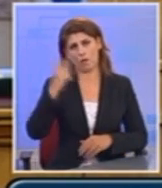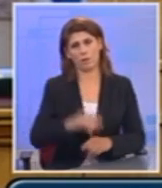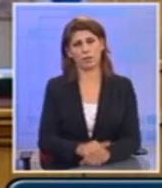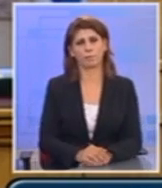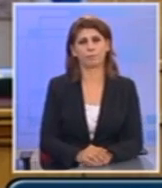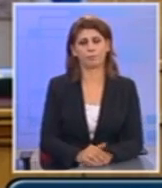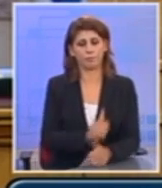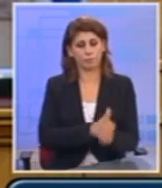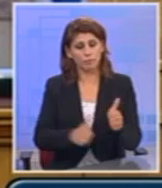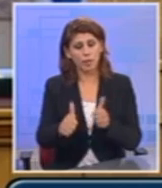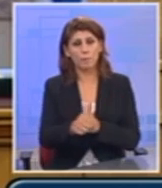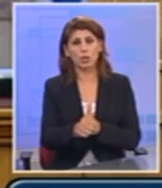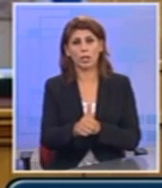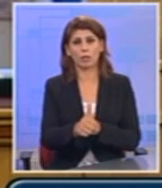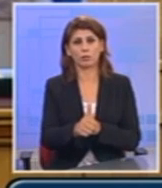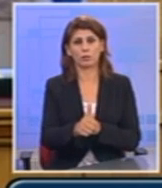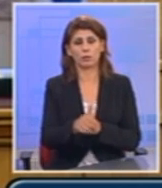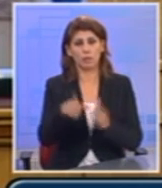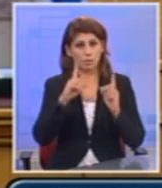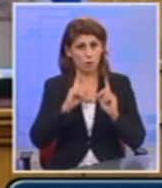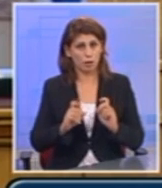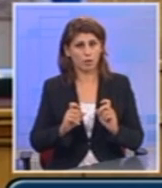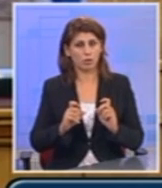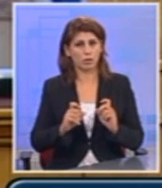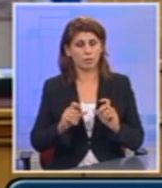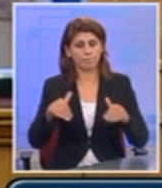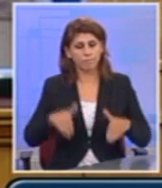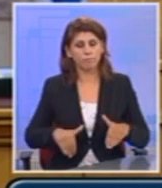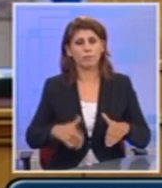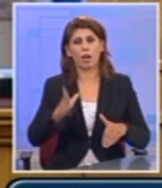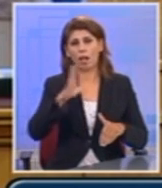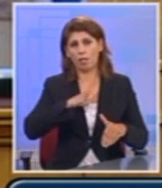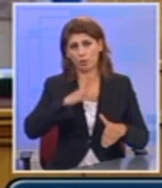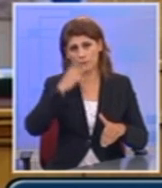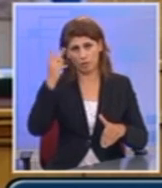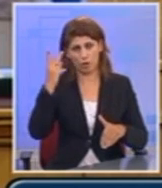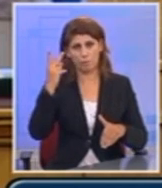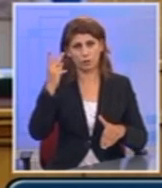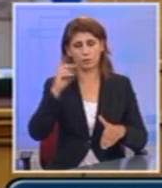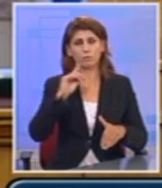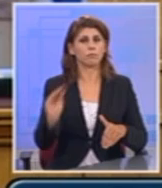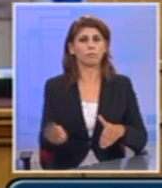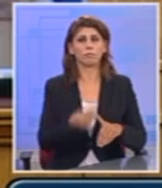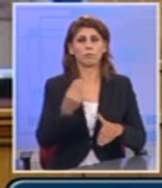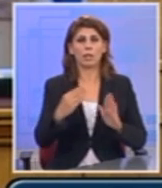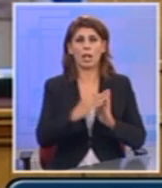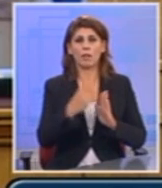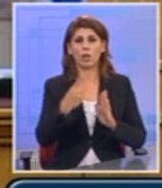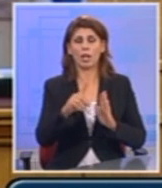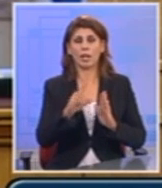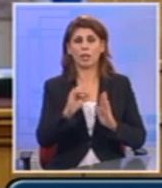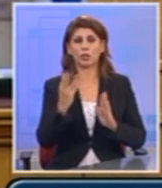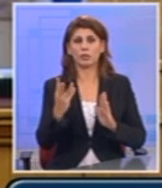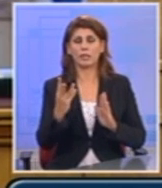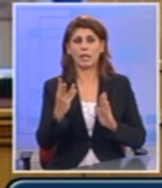η προτεραιότητα της υποχρέωσης τήρησης των ανθρωπίνων δικαιωμάτων προκύπτει από το άρθρο 103 της